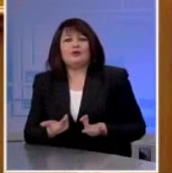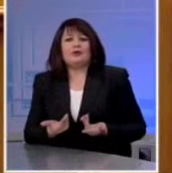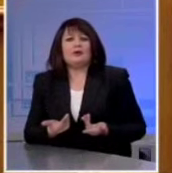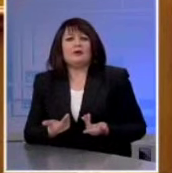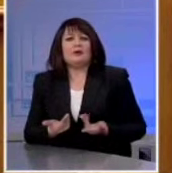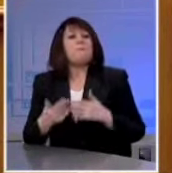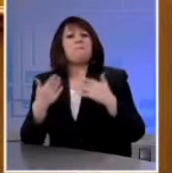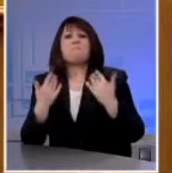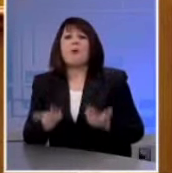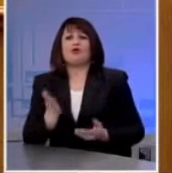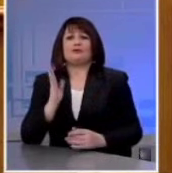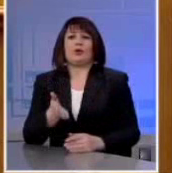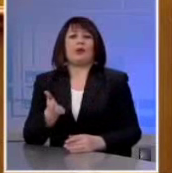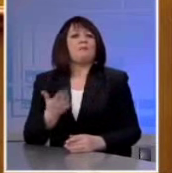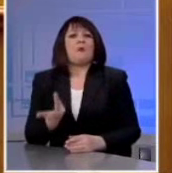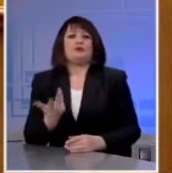πως είναι δυνατόν